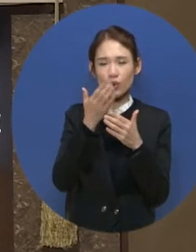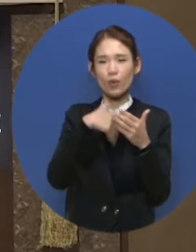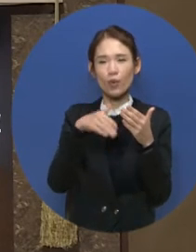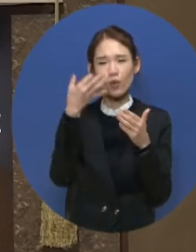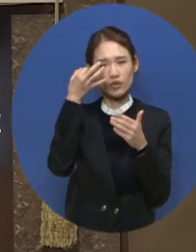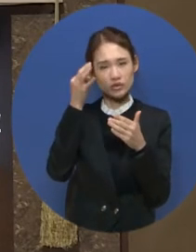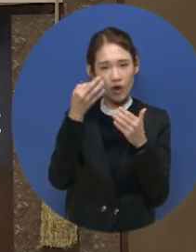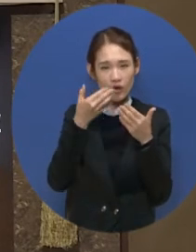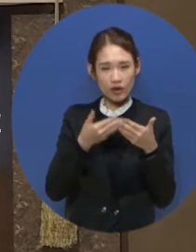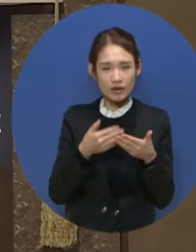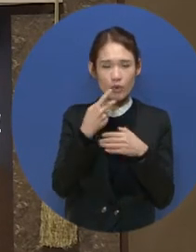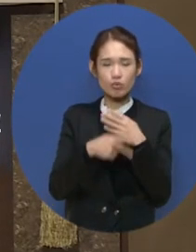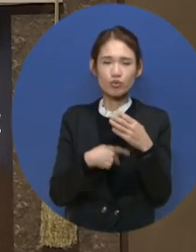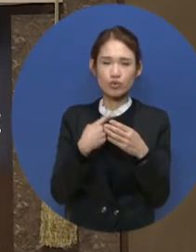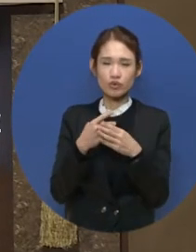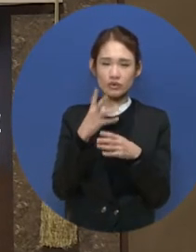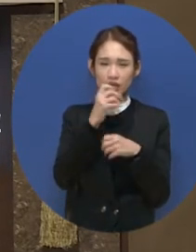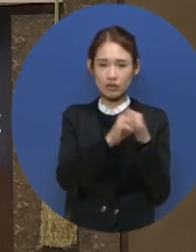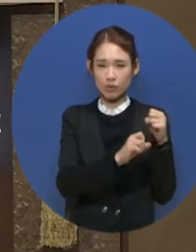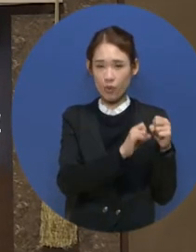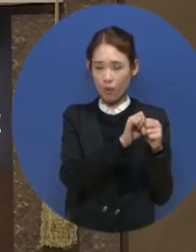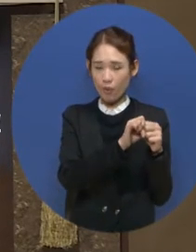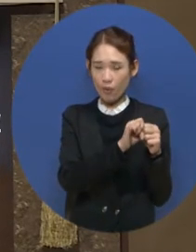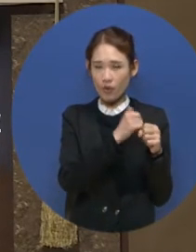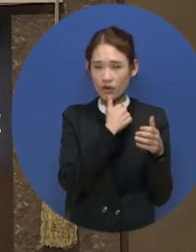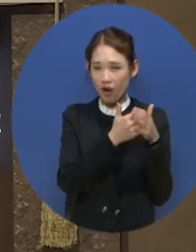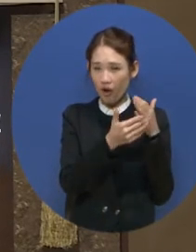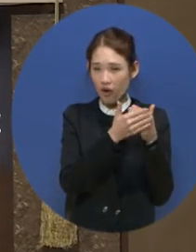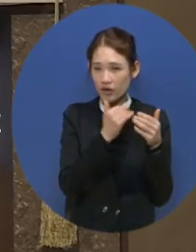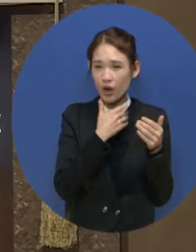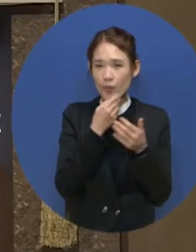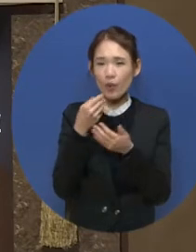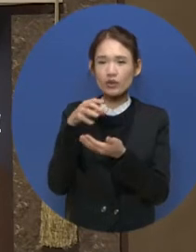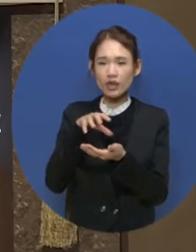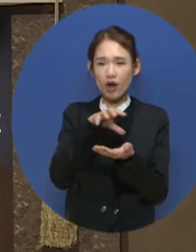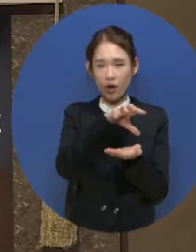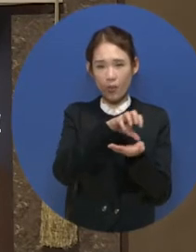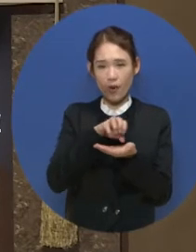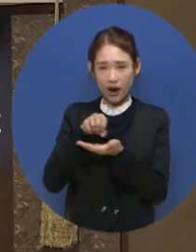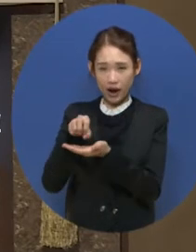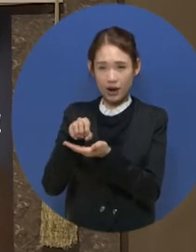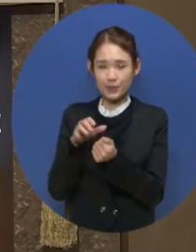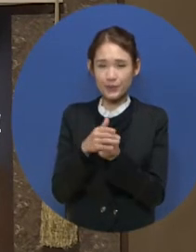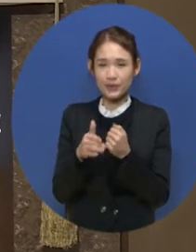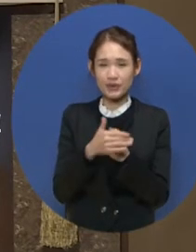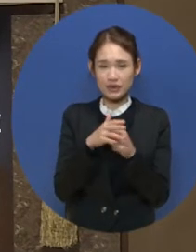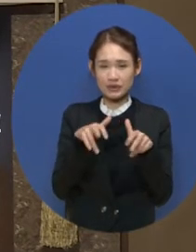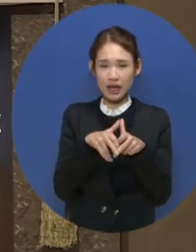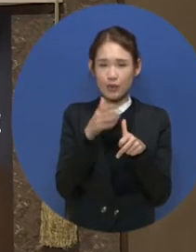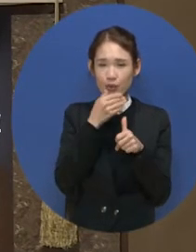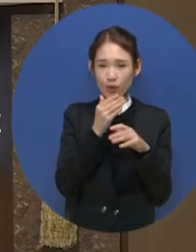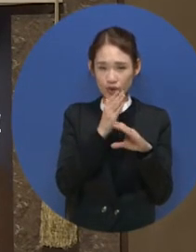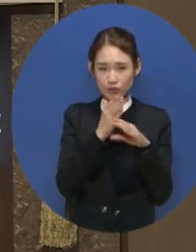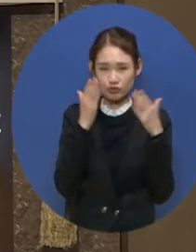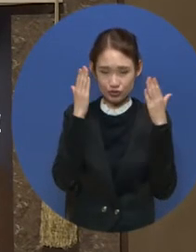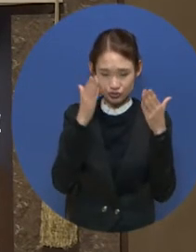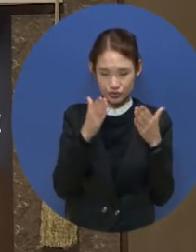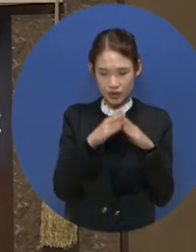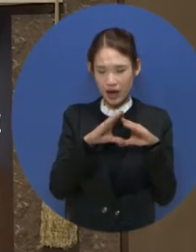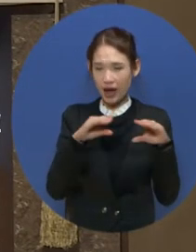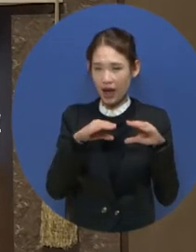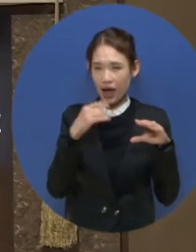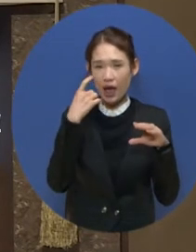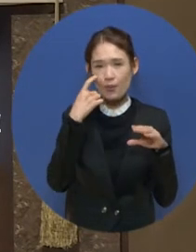35년 동안 행보를 저희 복지관에 받아들여서 현재 이제 장애인복지 중심으로 이렇게 예 풀고